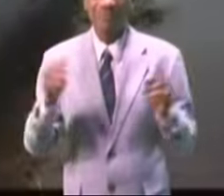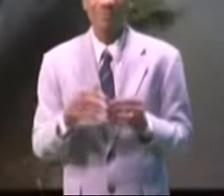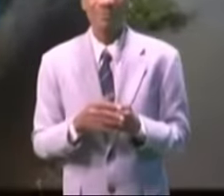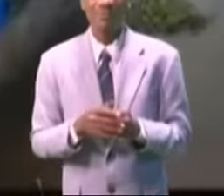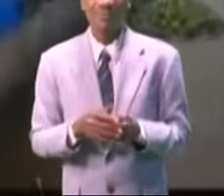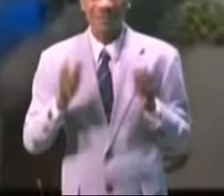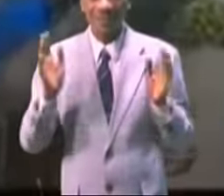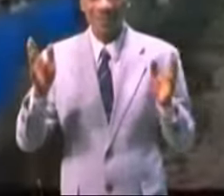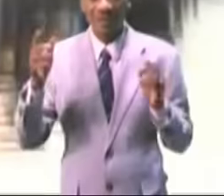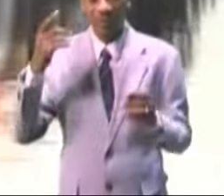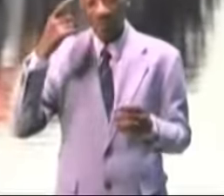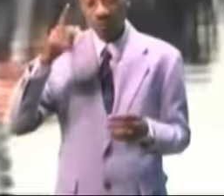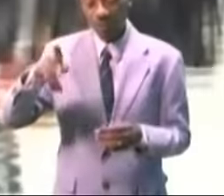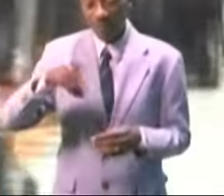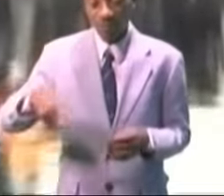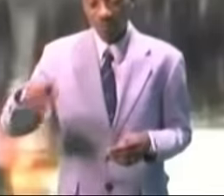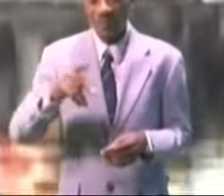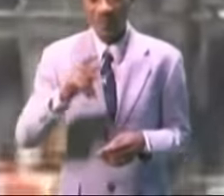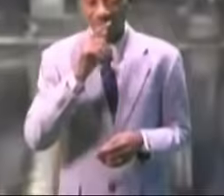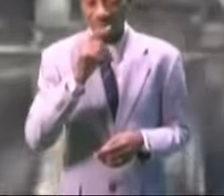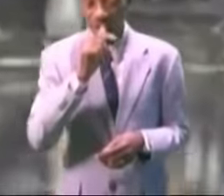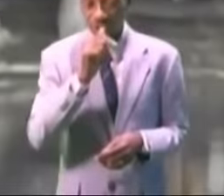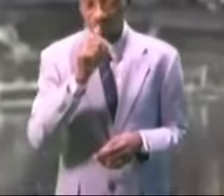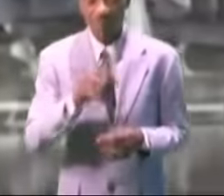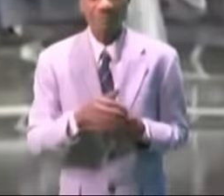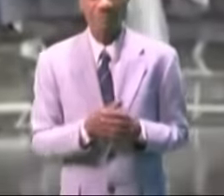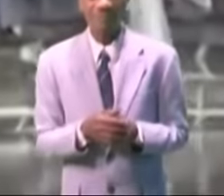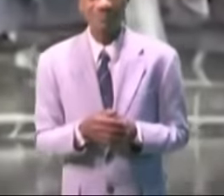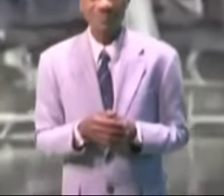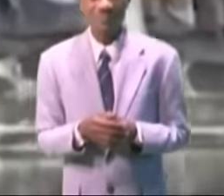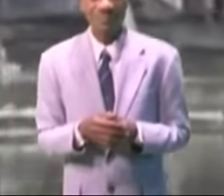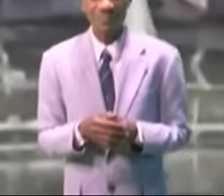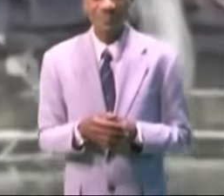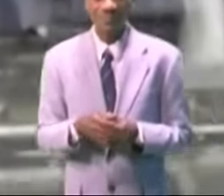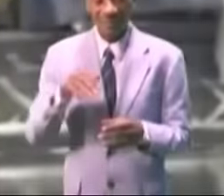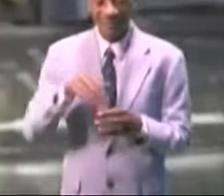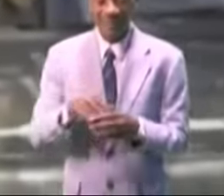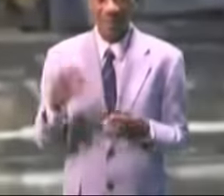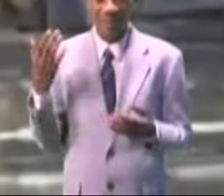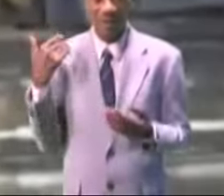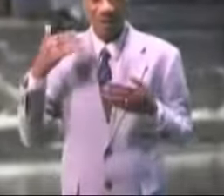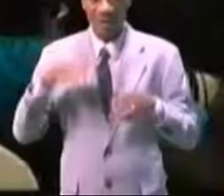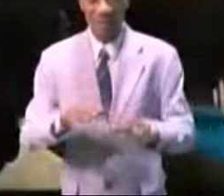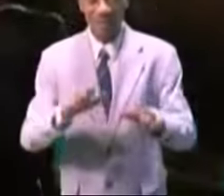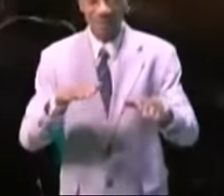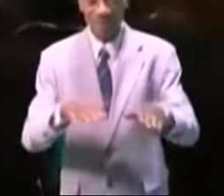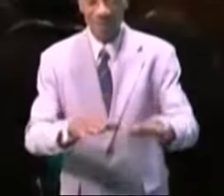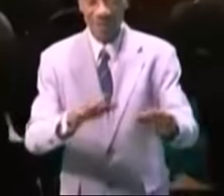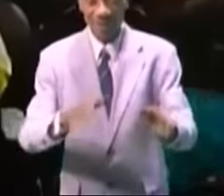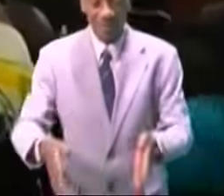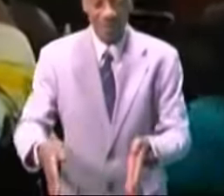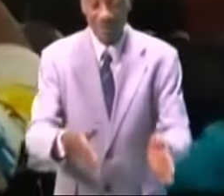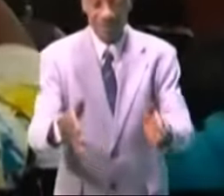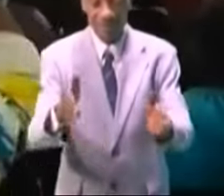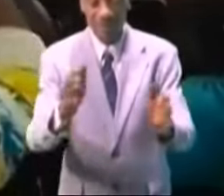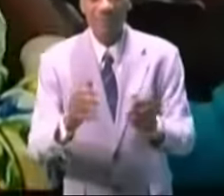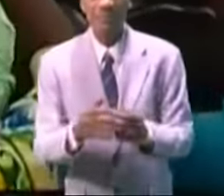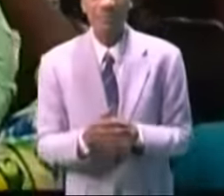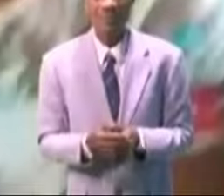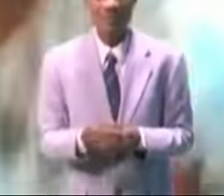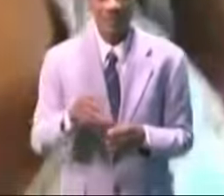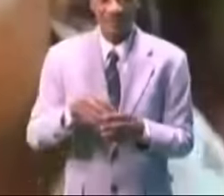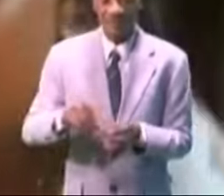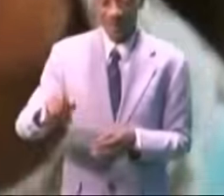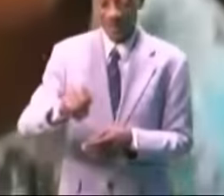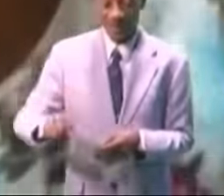la province du Maïndombe. Sur la rivière Kwa, près du village Lidiba, dans les territoires de